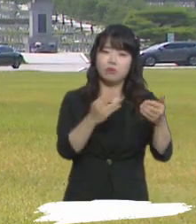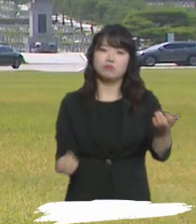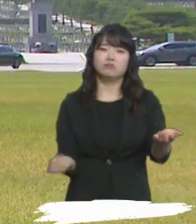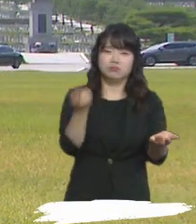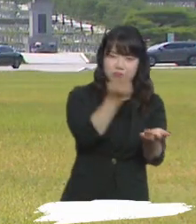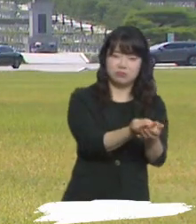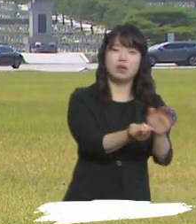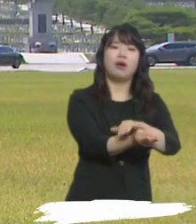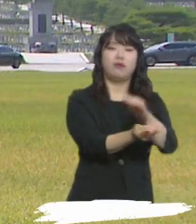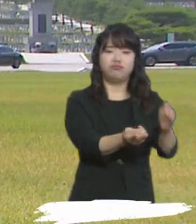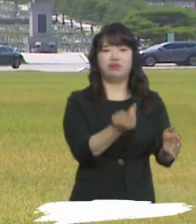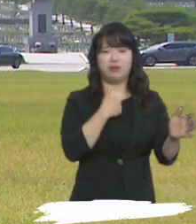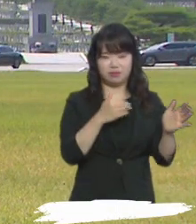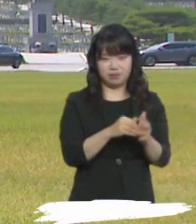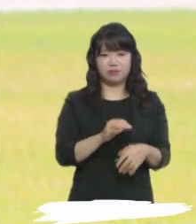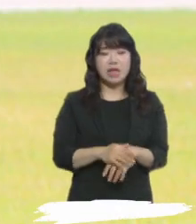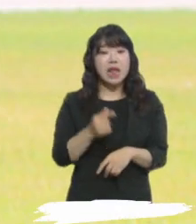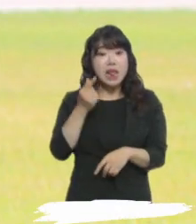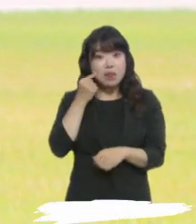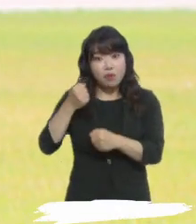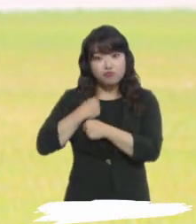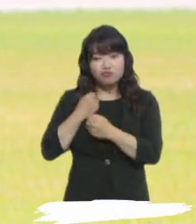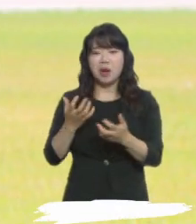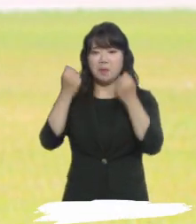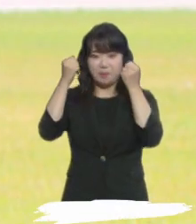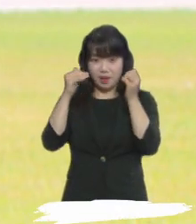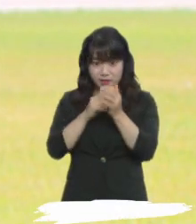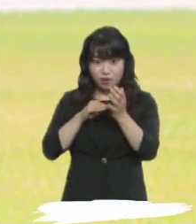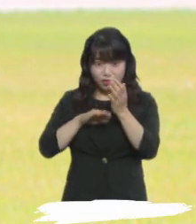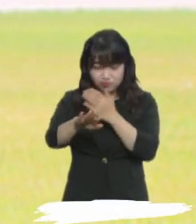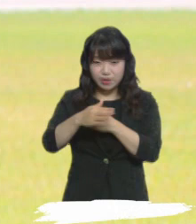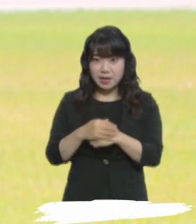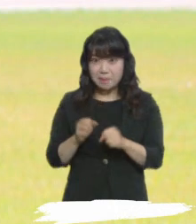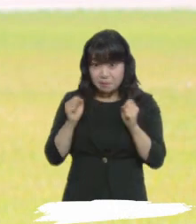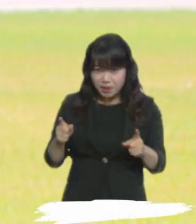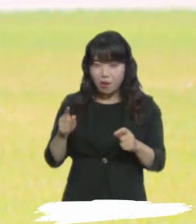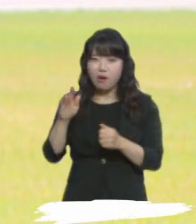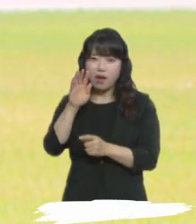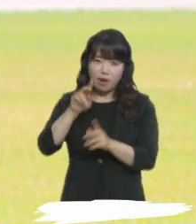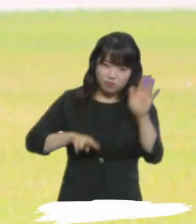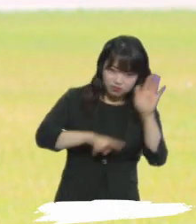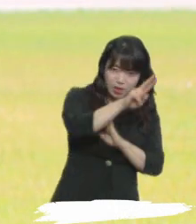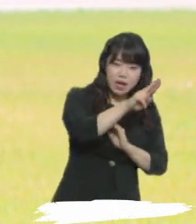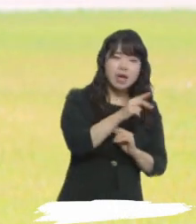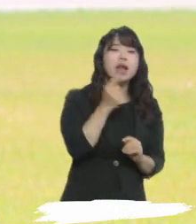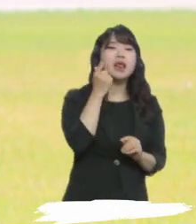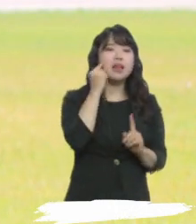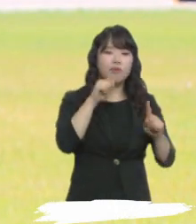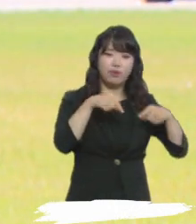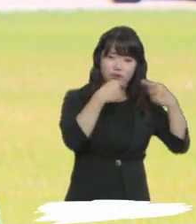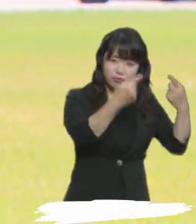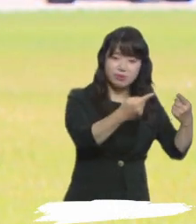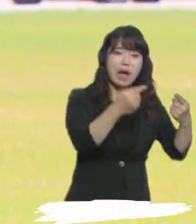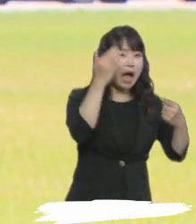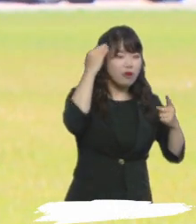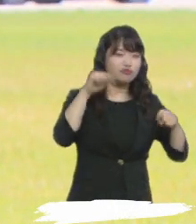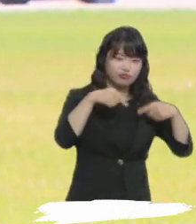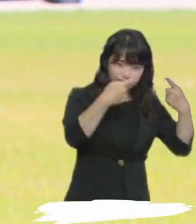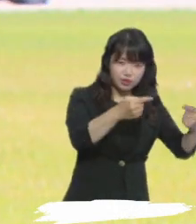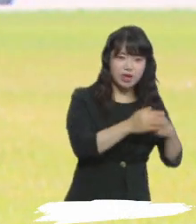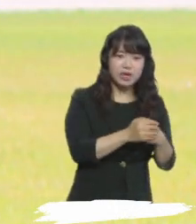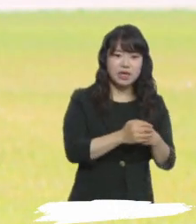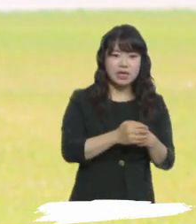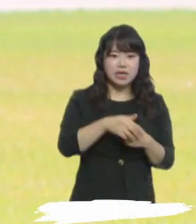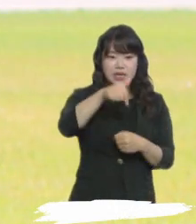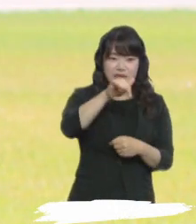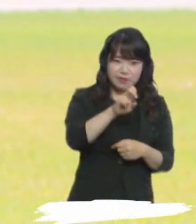우리가 일본 육사를 졸업해서 결정적인 순간이 되면 일본군을 탈출해서 독립에 가담하자라고 이제 약속을 했거든요. 김경천,